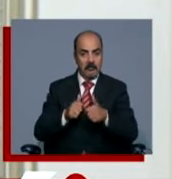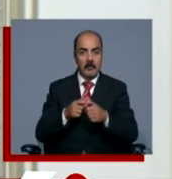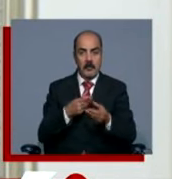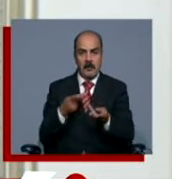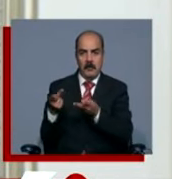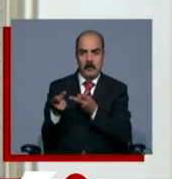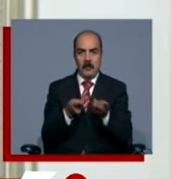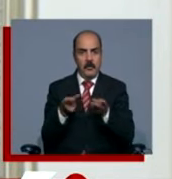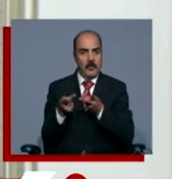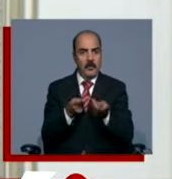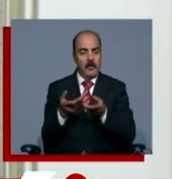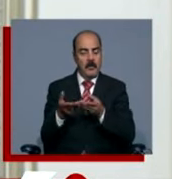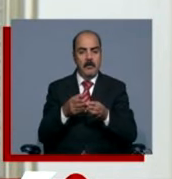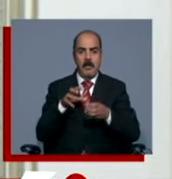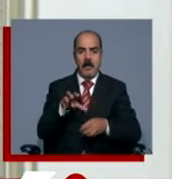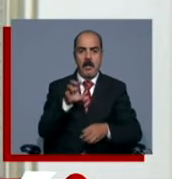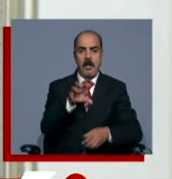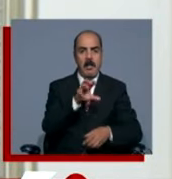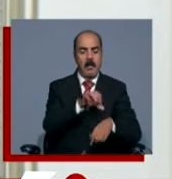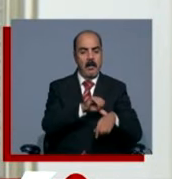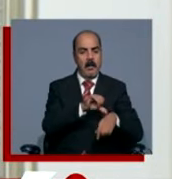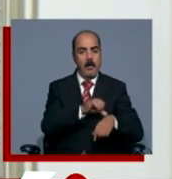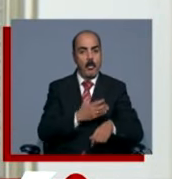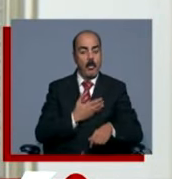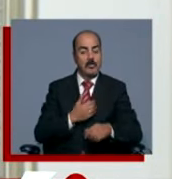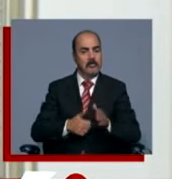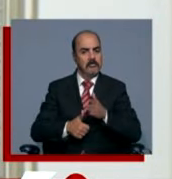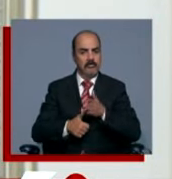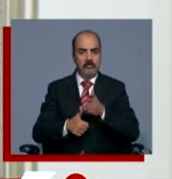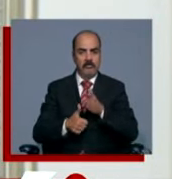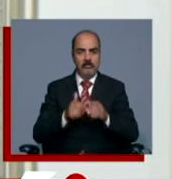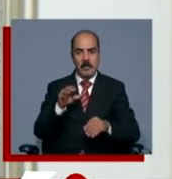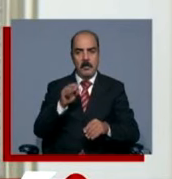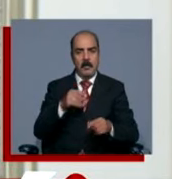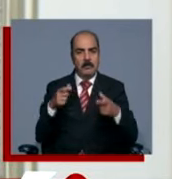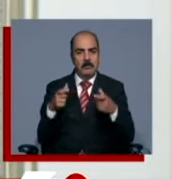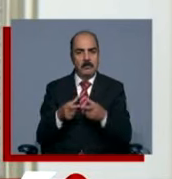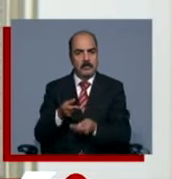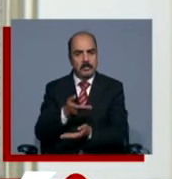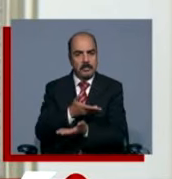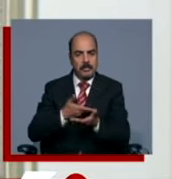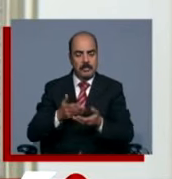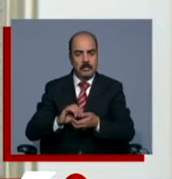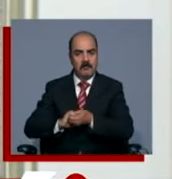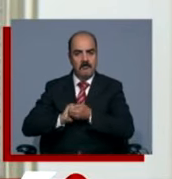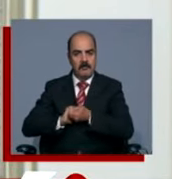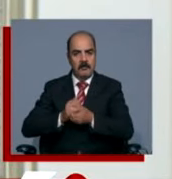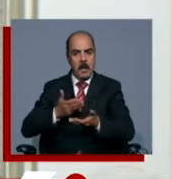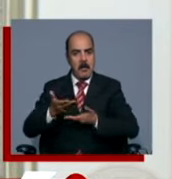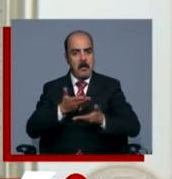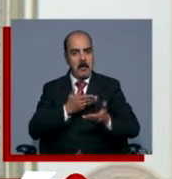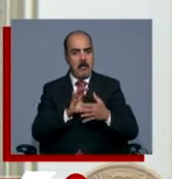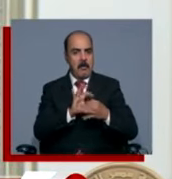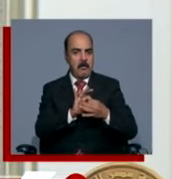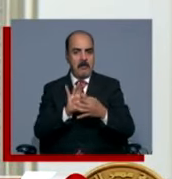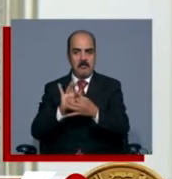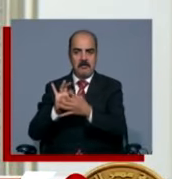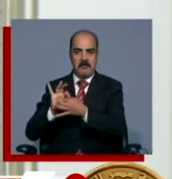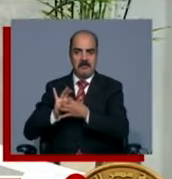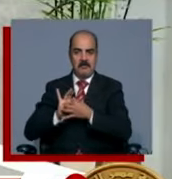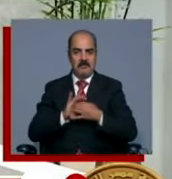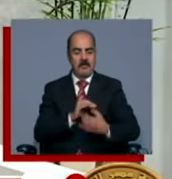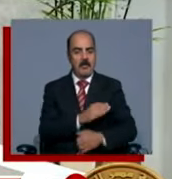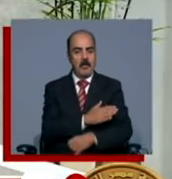استضافتها مختلف المدن الروسية العريقة في تعميق أواصر العلاقات وأطر التعاون بين